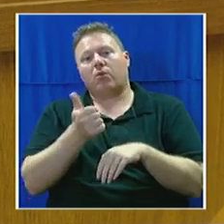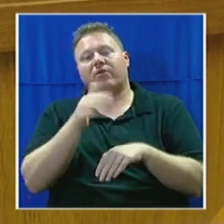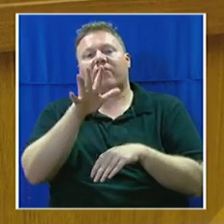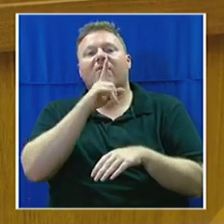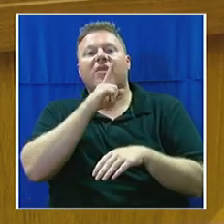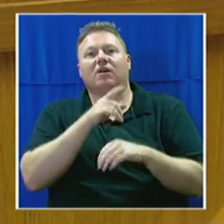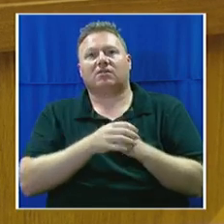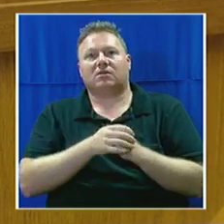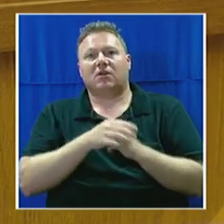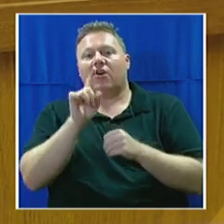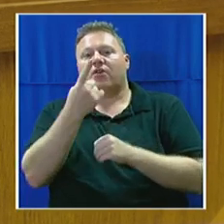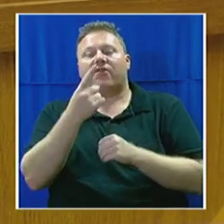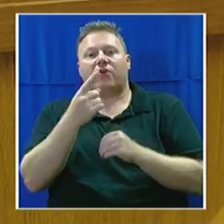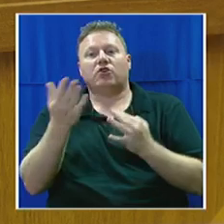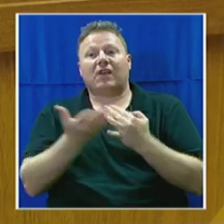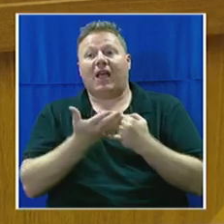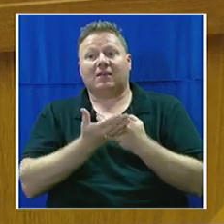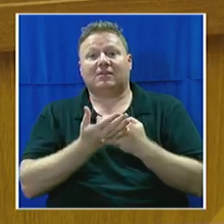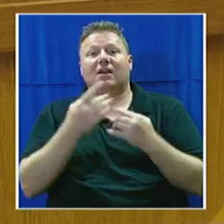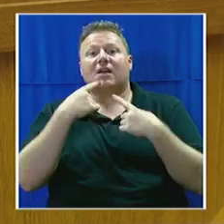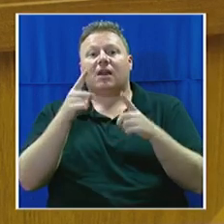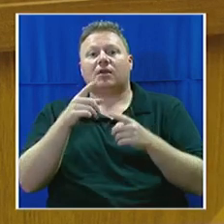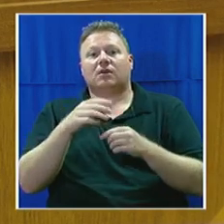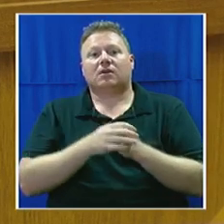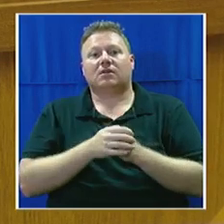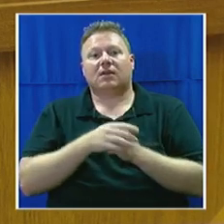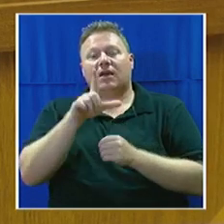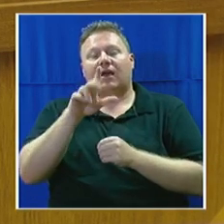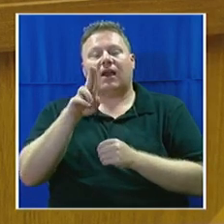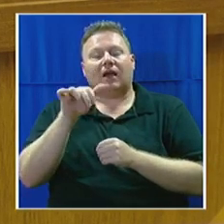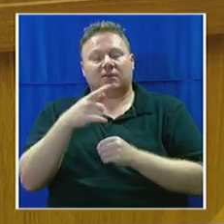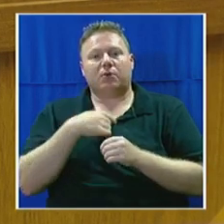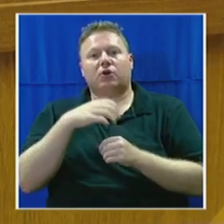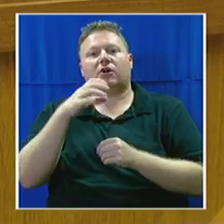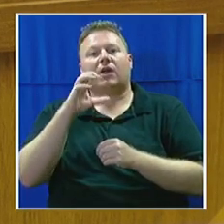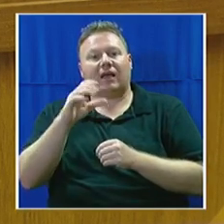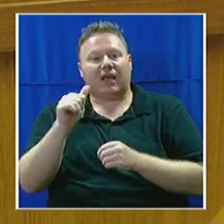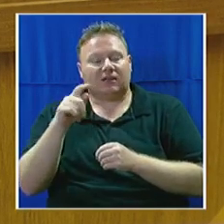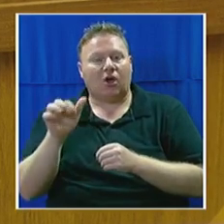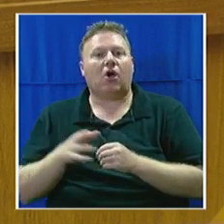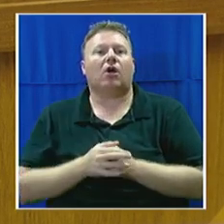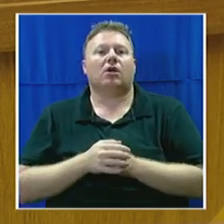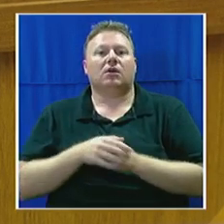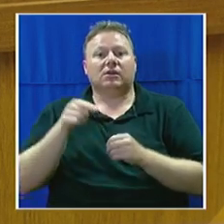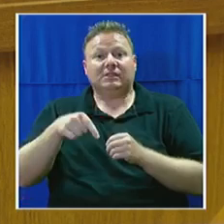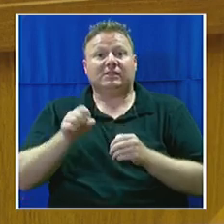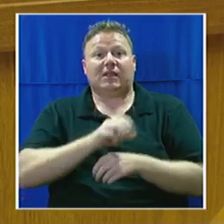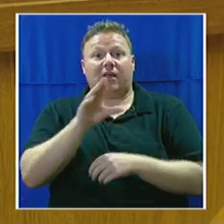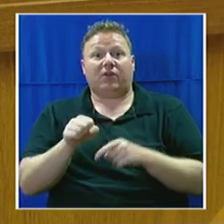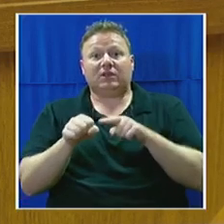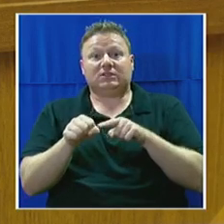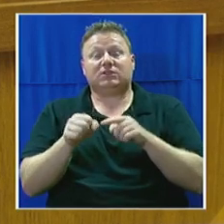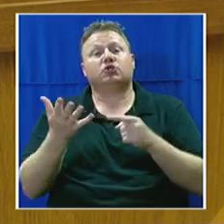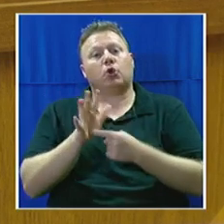en vandag in Suid-Afrika aangemeld. Hier in Suid-Afrika is die coronavirus-uitbreking 'n gevaar vir ons, omrede ons land se grense